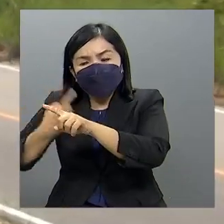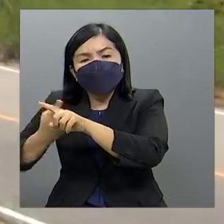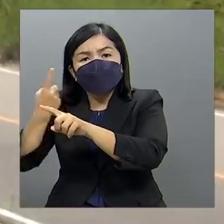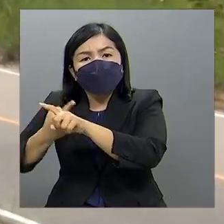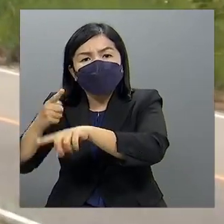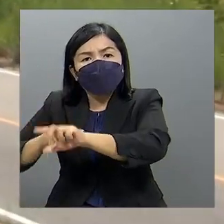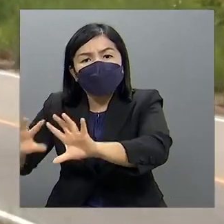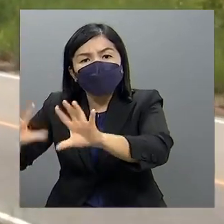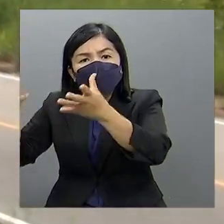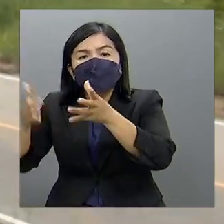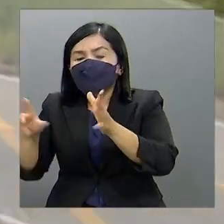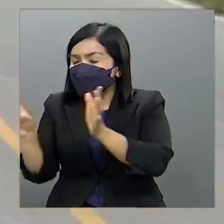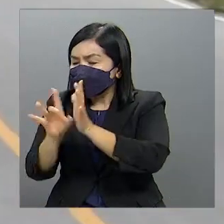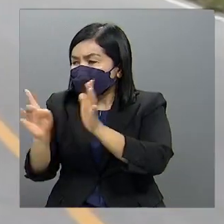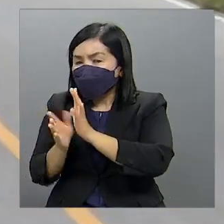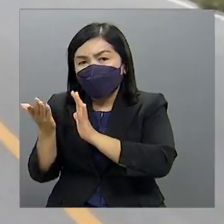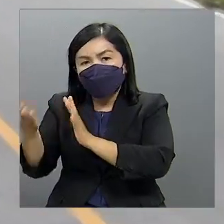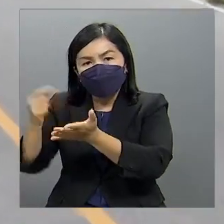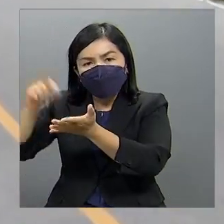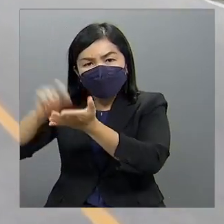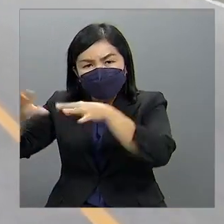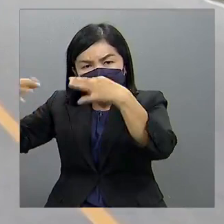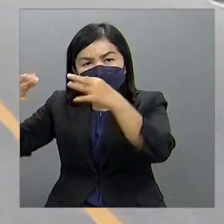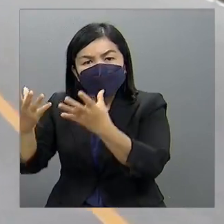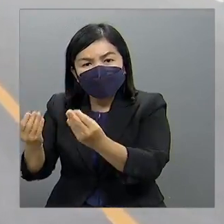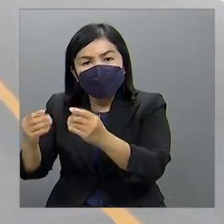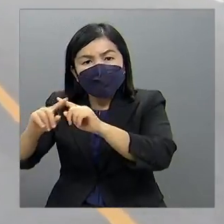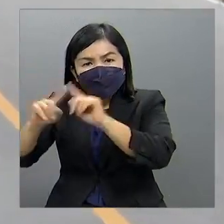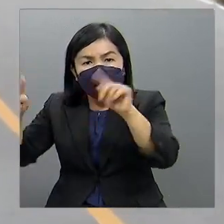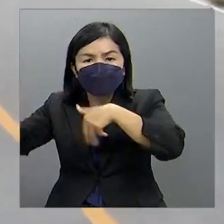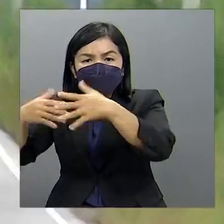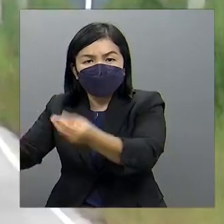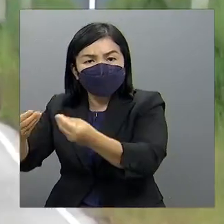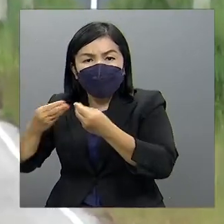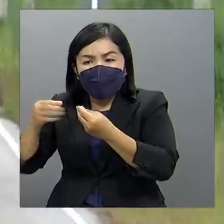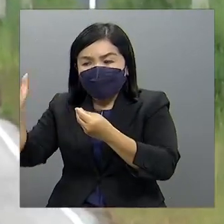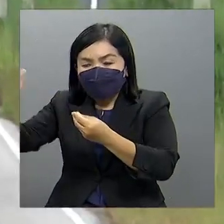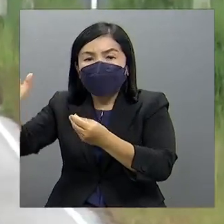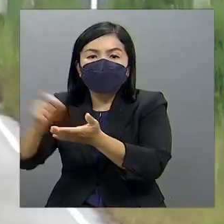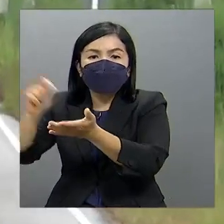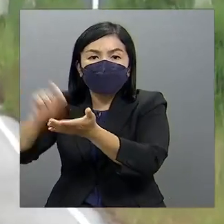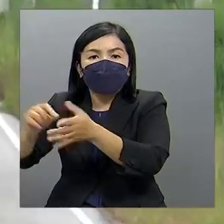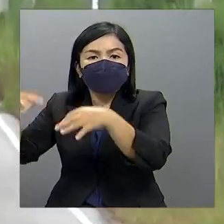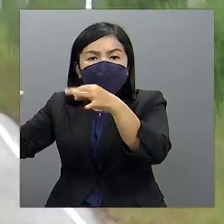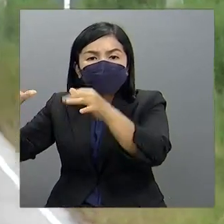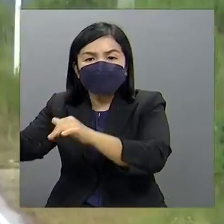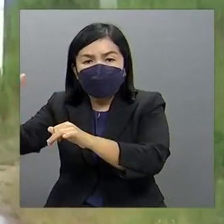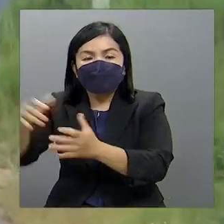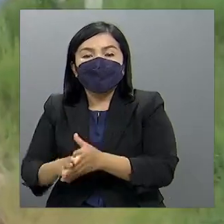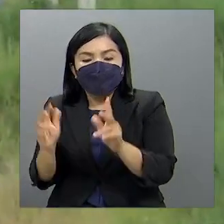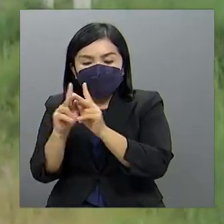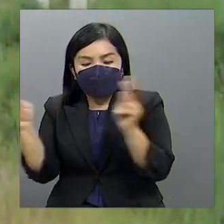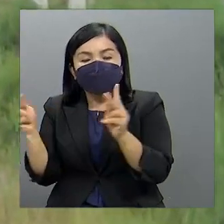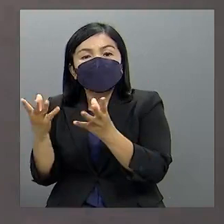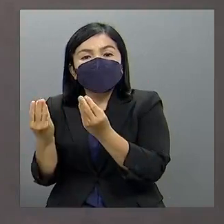สิทธิ์ในที่ดินให้ตอนนี้ยังไม่มีใครได้รับขอโทษที่ดินนะคะเบื้องต้นกรรมาธิการที่ดินทรัพยากรธรรมชาติและสิ่งแวด